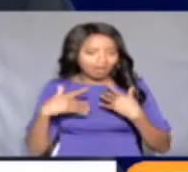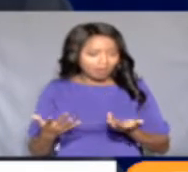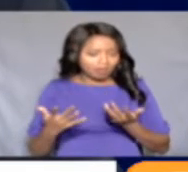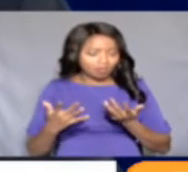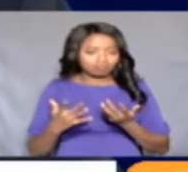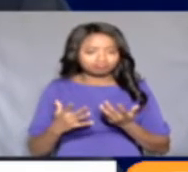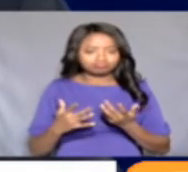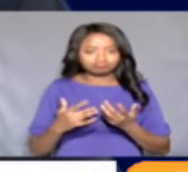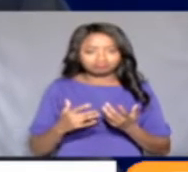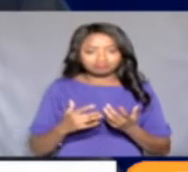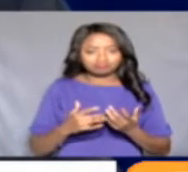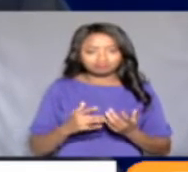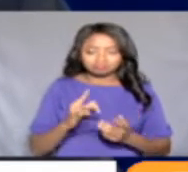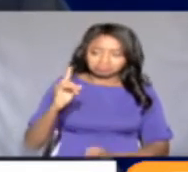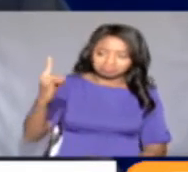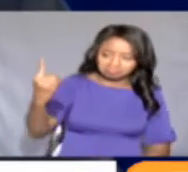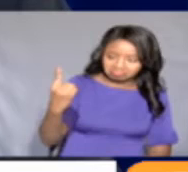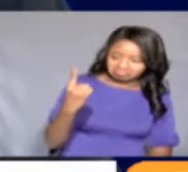Nimeletea mgonjwa